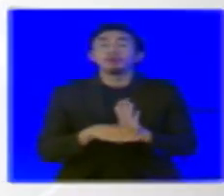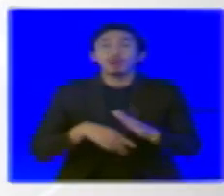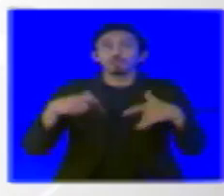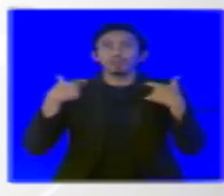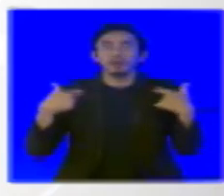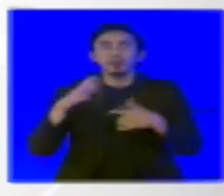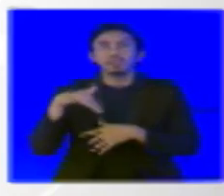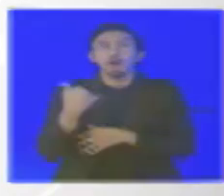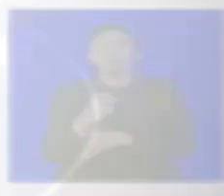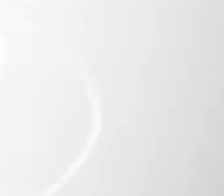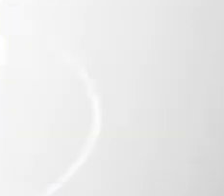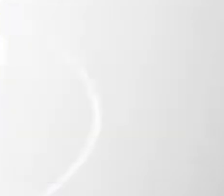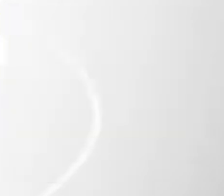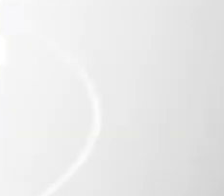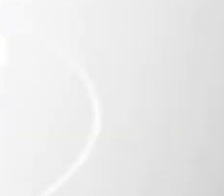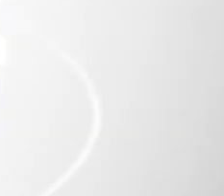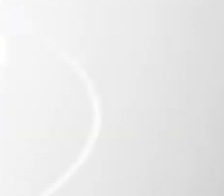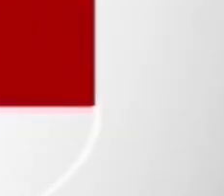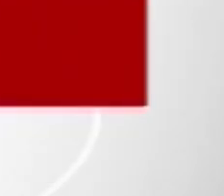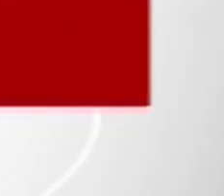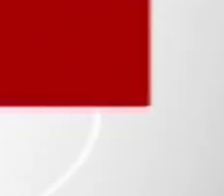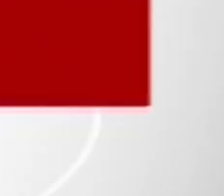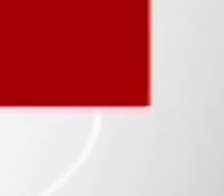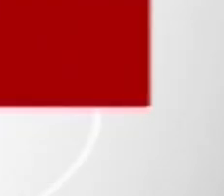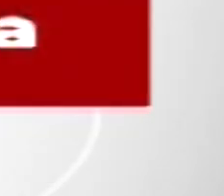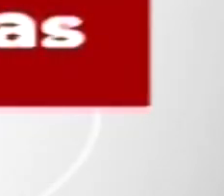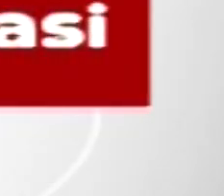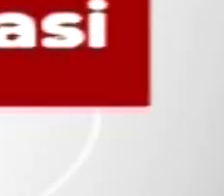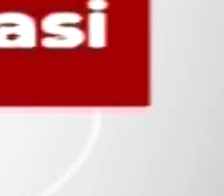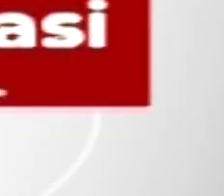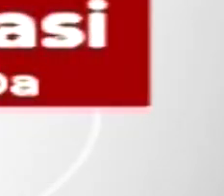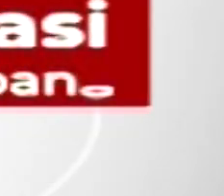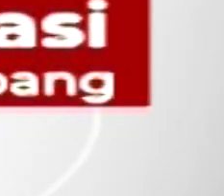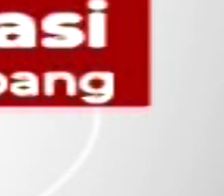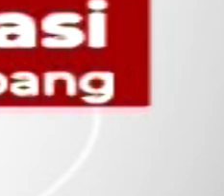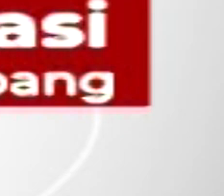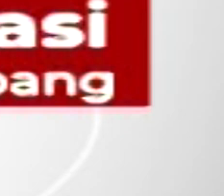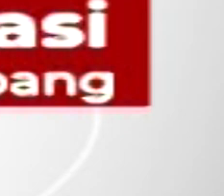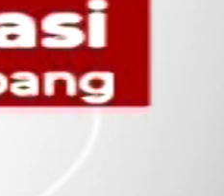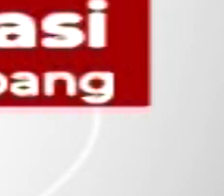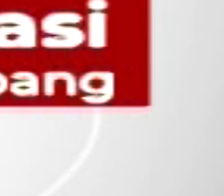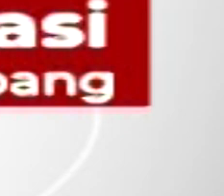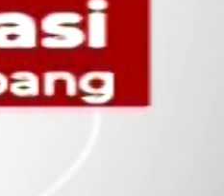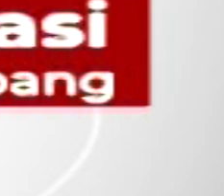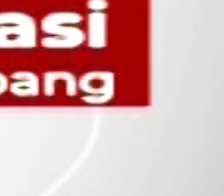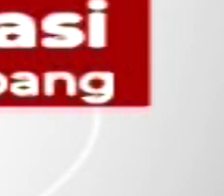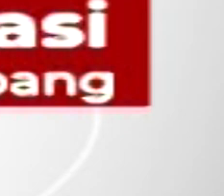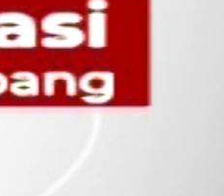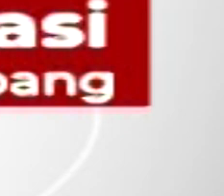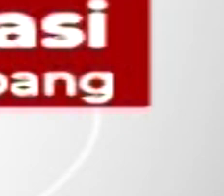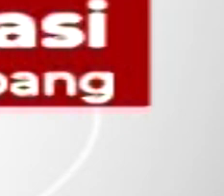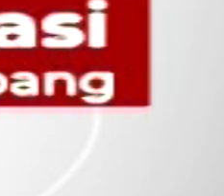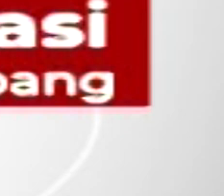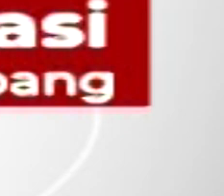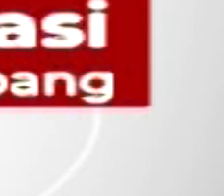2020, terdapat sejumlah aturan yang mengatur ketentuan dalam berkendara. Di antaranya, semua layanan transportasi udara, laut, kereta api, dan jalan raya